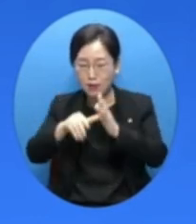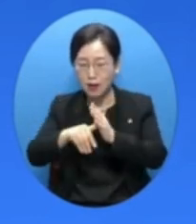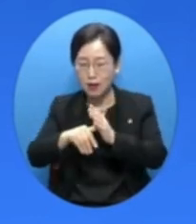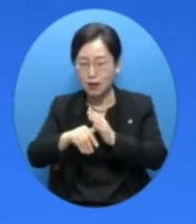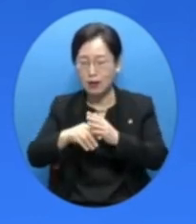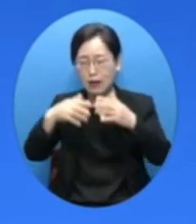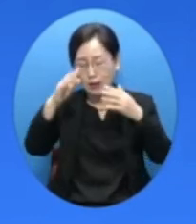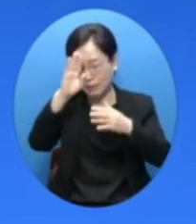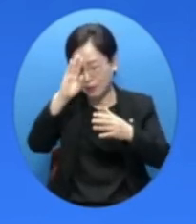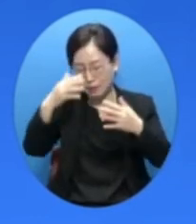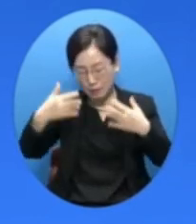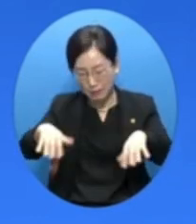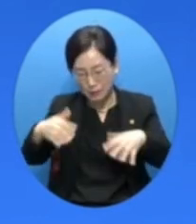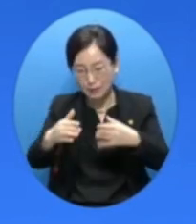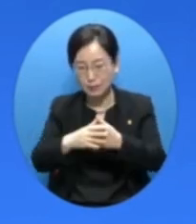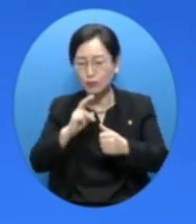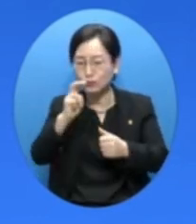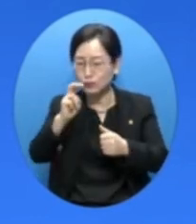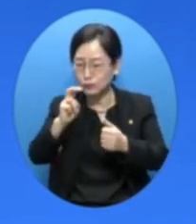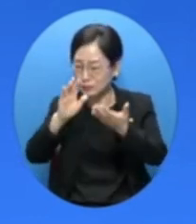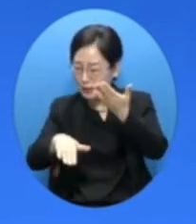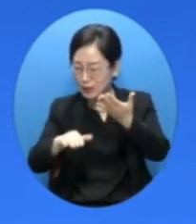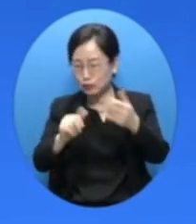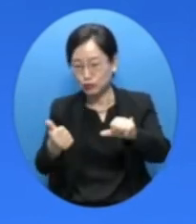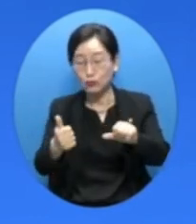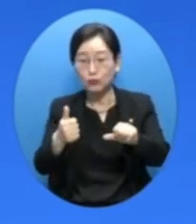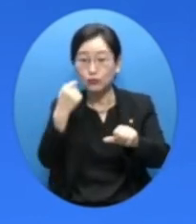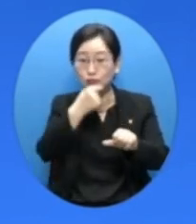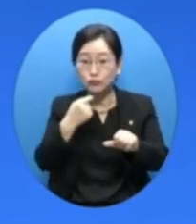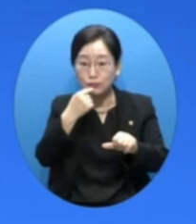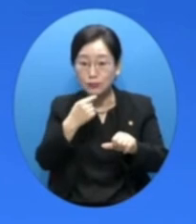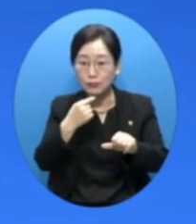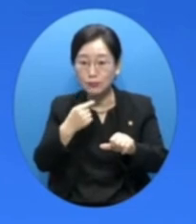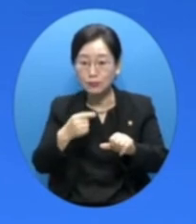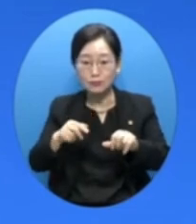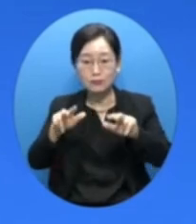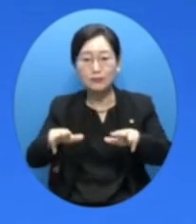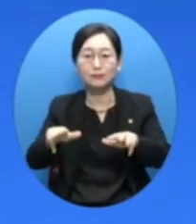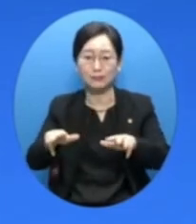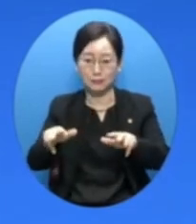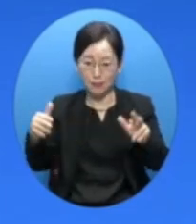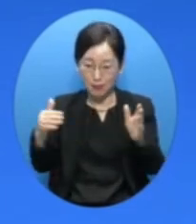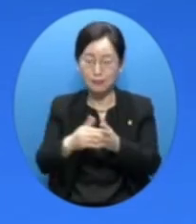넘기고 세상을 떠날 거라고 염려도 했는데 지금까지